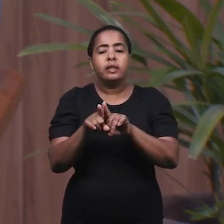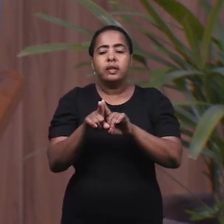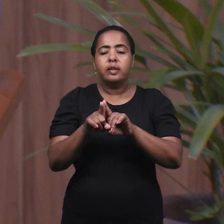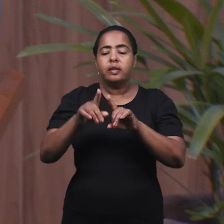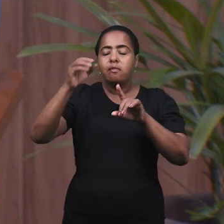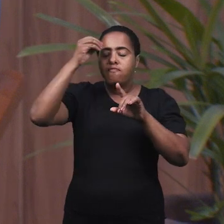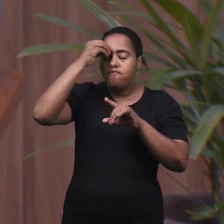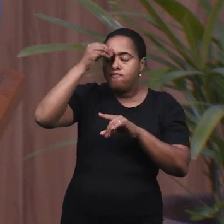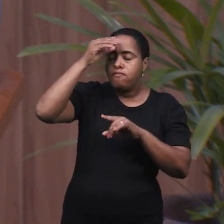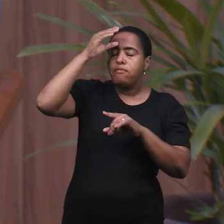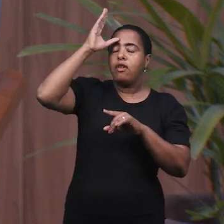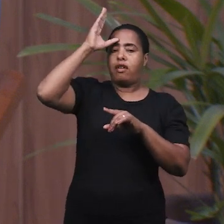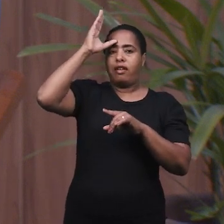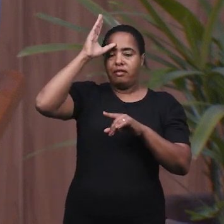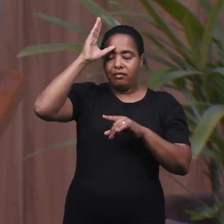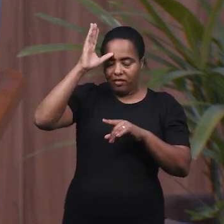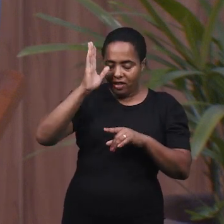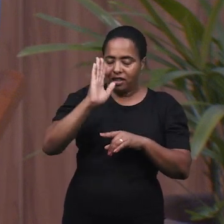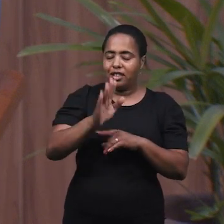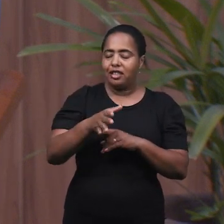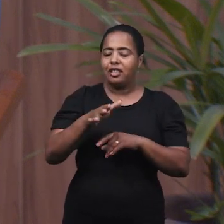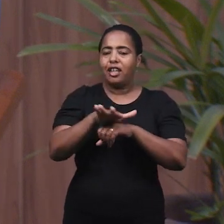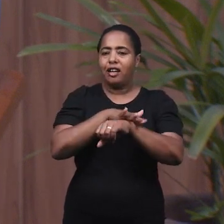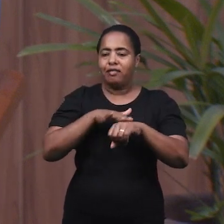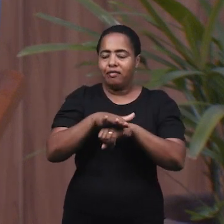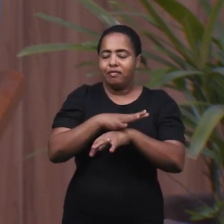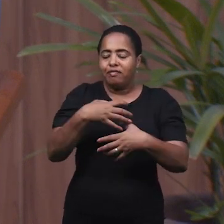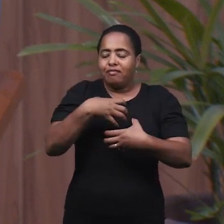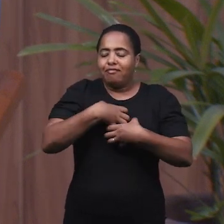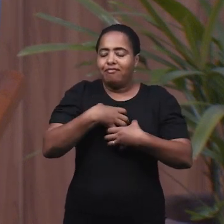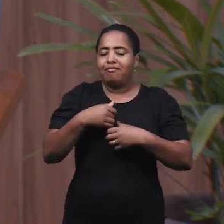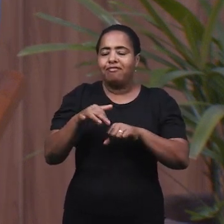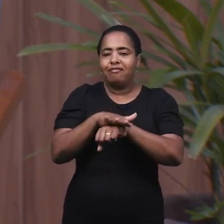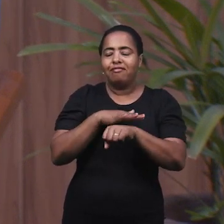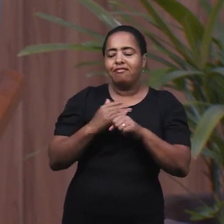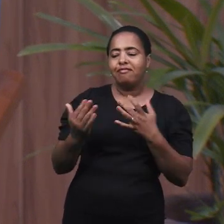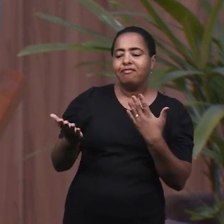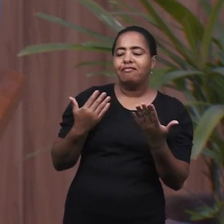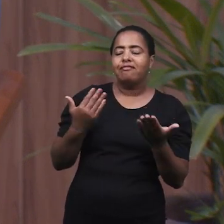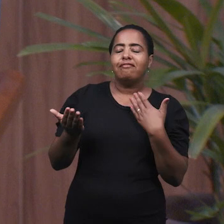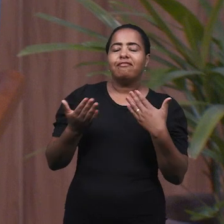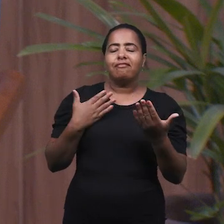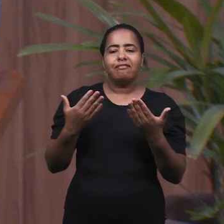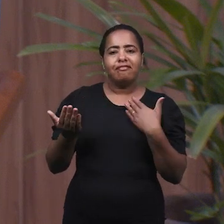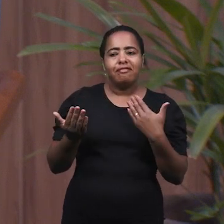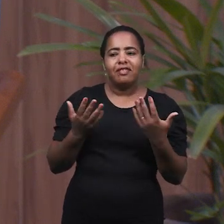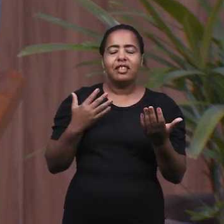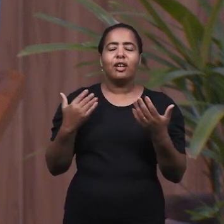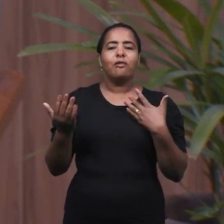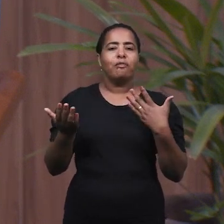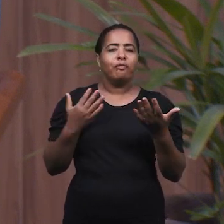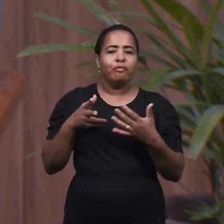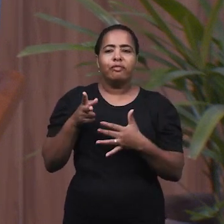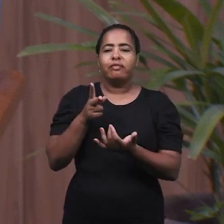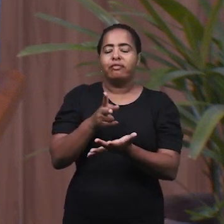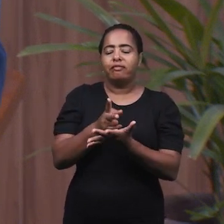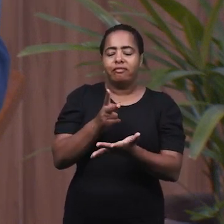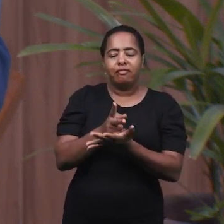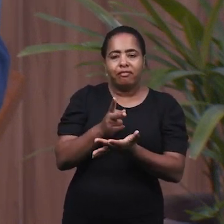l'école biblique dominicale, et cela nous fait élargir notre compréhension sur le sujet traité ici dans une